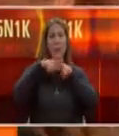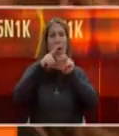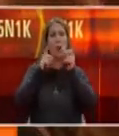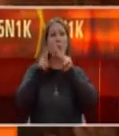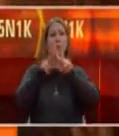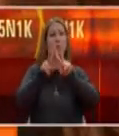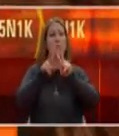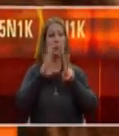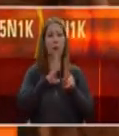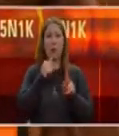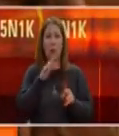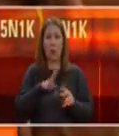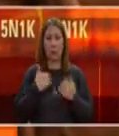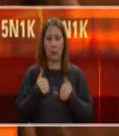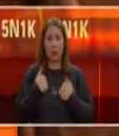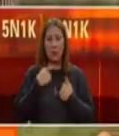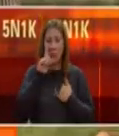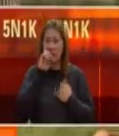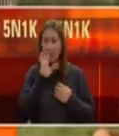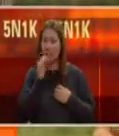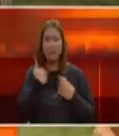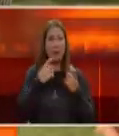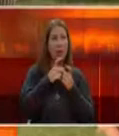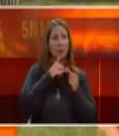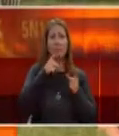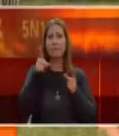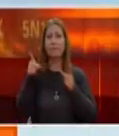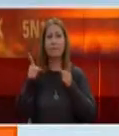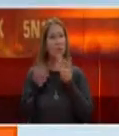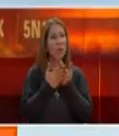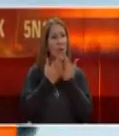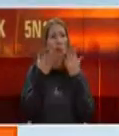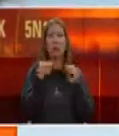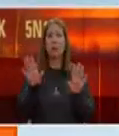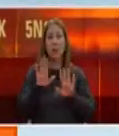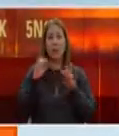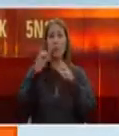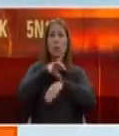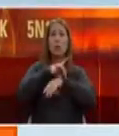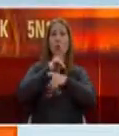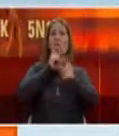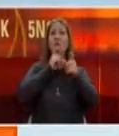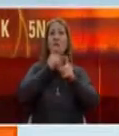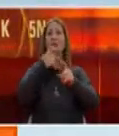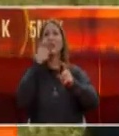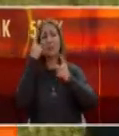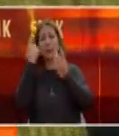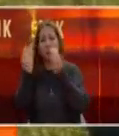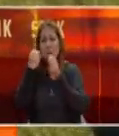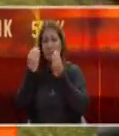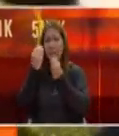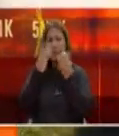oğlum. Kimseyi bulamayınca derneklere sordum. Dernekler yardımcı olamadı. Doktorlara sorduk. Doktorlar yanlış ve eski bilgilerle